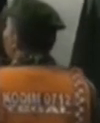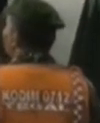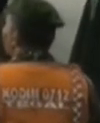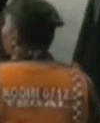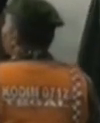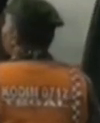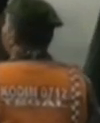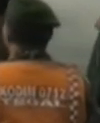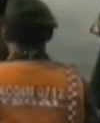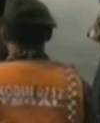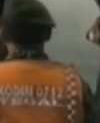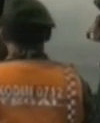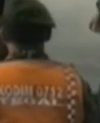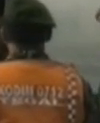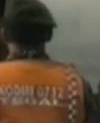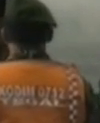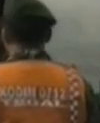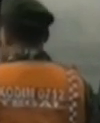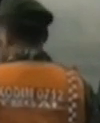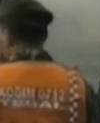KPU Kota Tegal